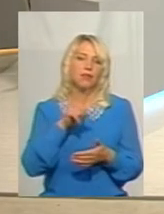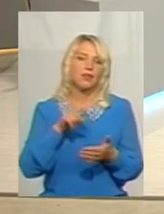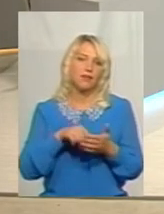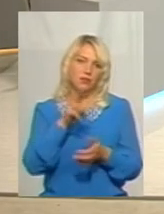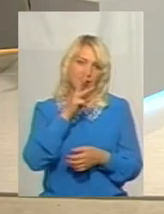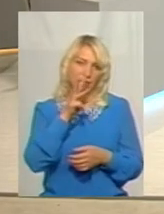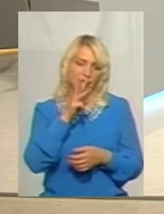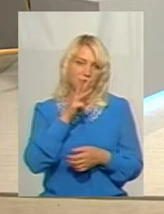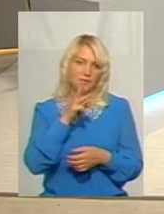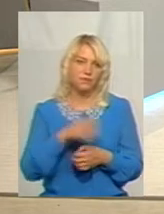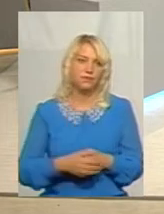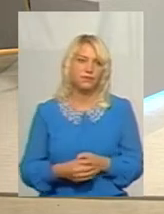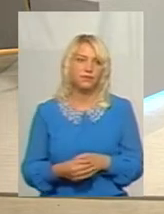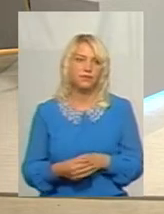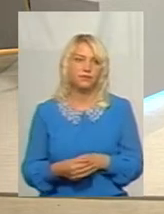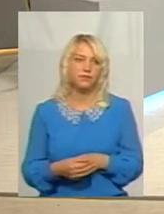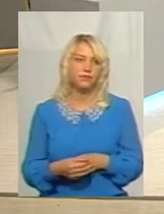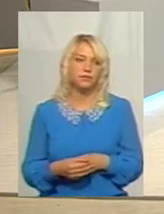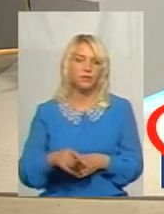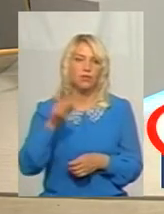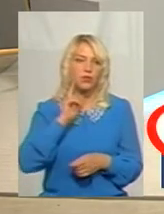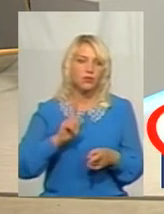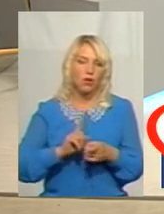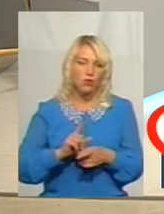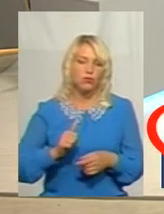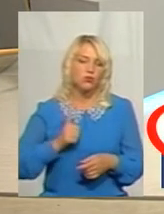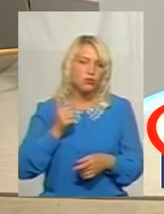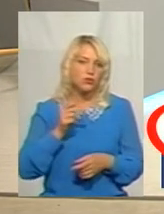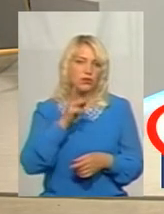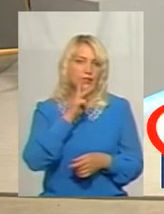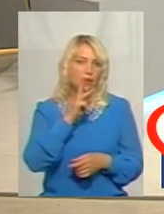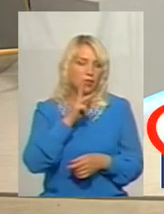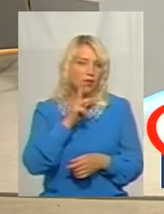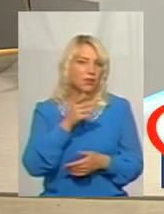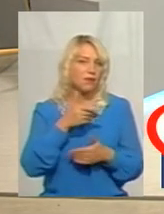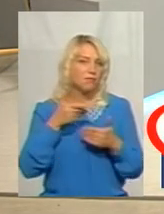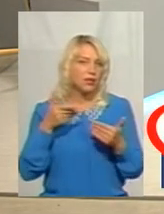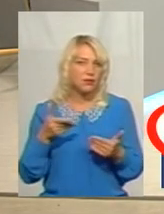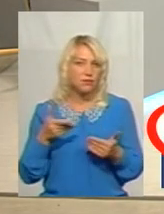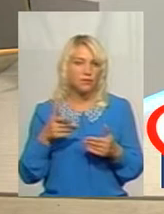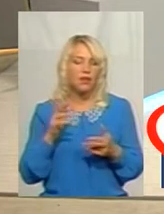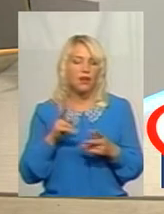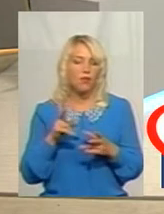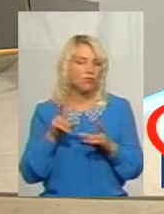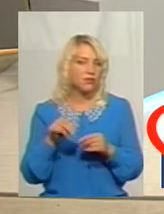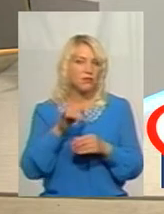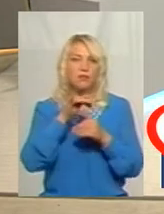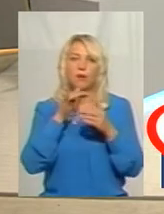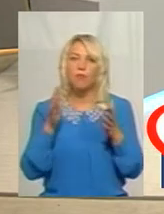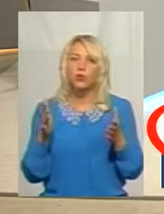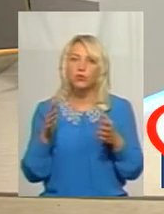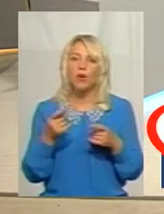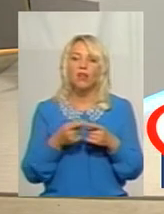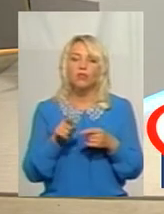заробітної плати. Поки що такої достойної заробітної плати ми обіцяти не можемо. Ну, а